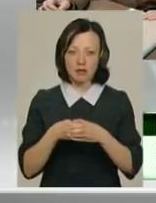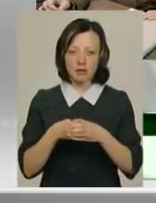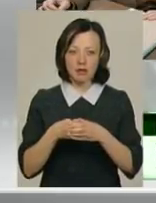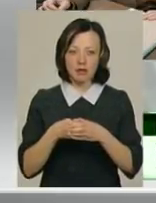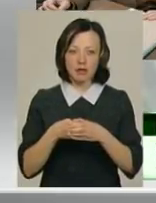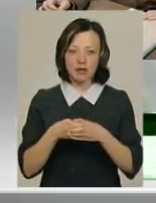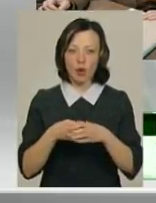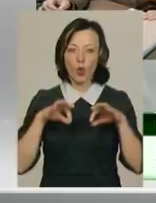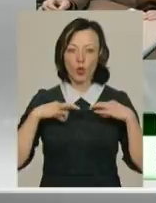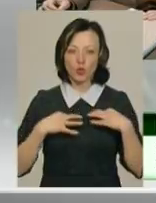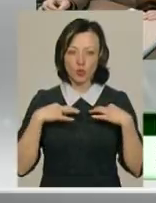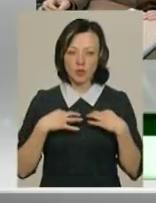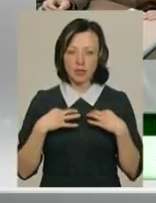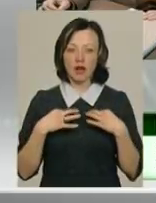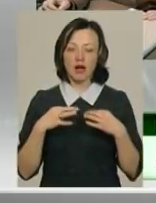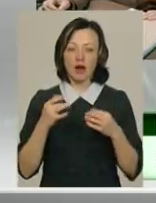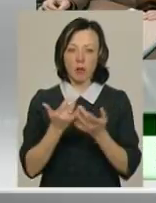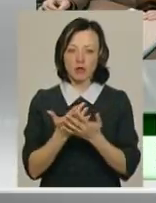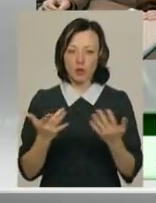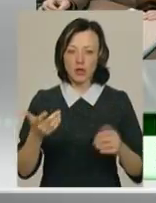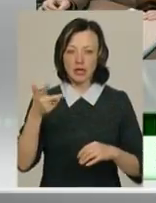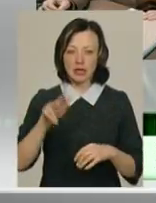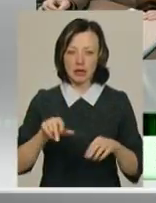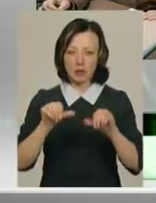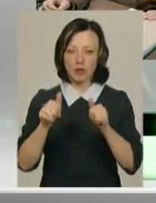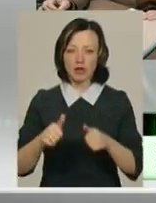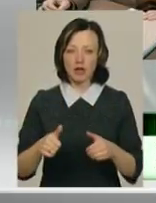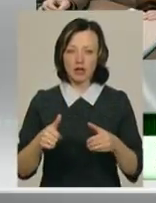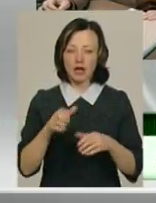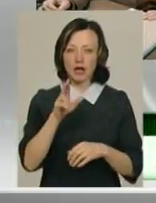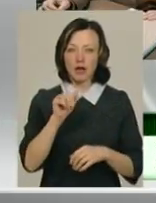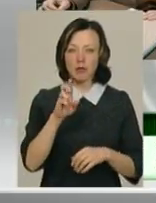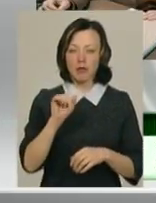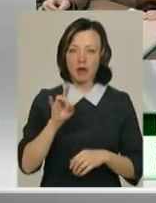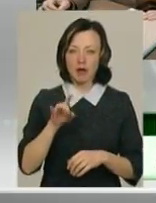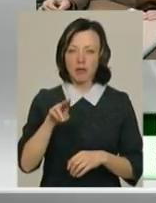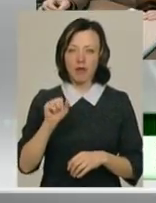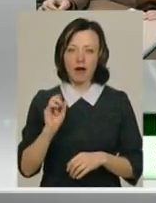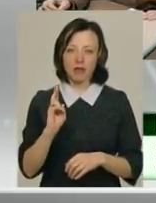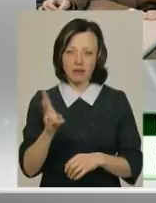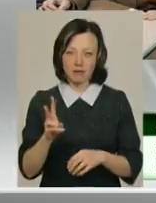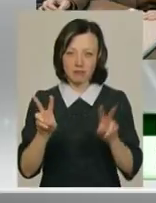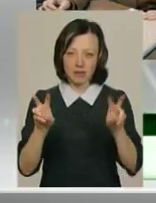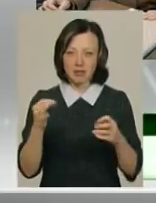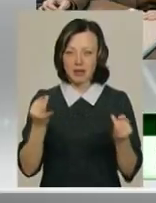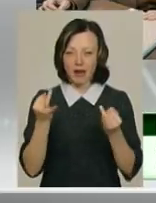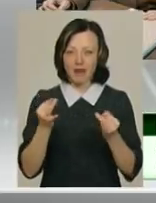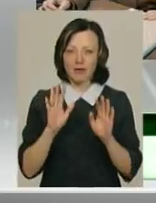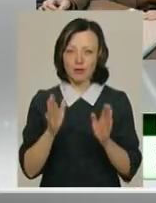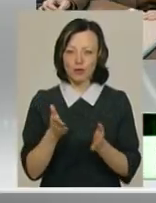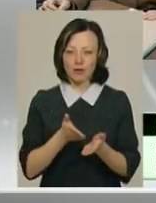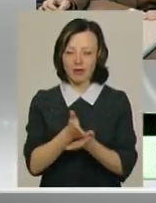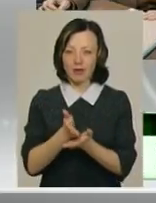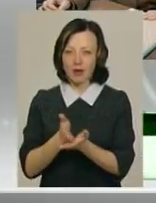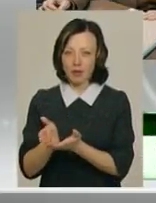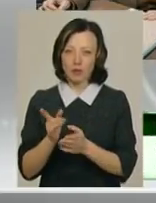рапсодія» і 3 моделі будуть представлені з колекції «Кіберпанк». Ось такі цікаві будуть нас мотиви,